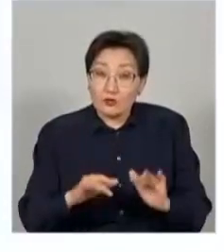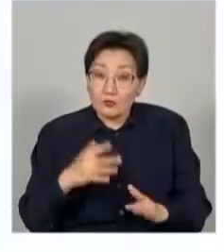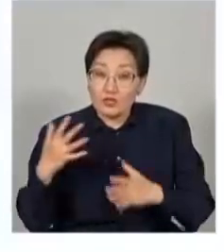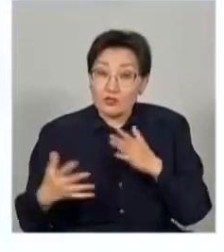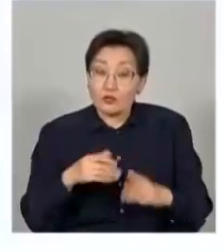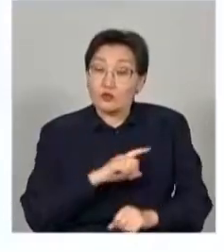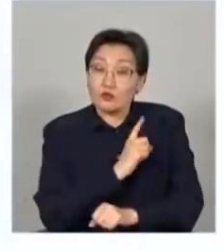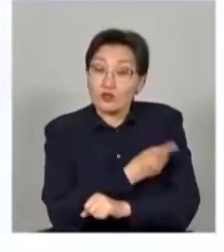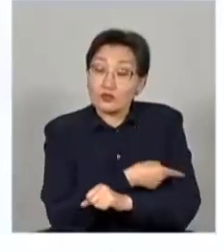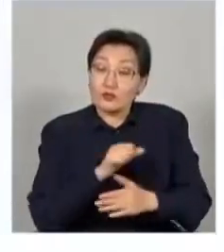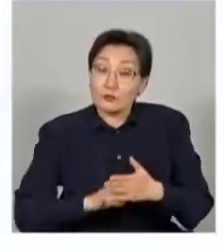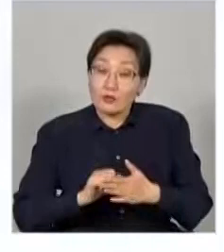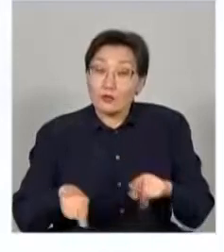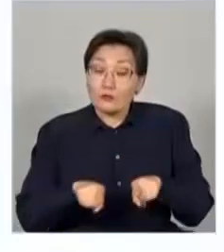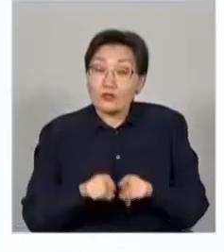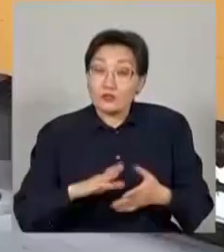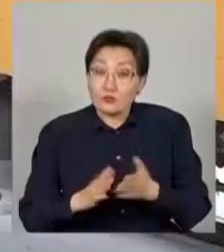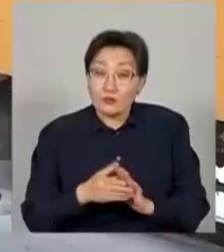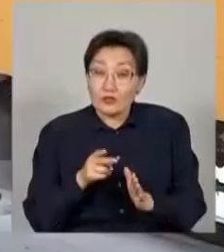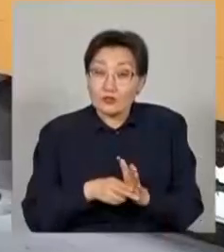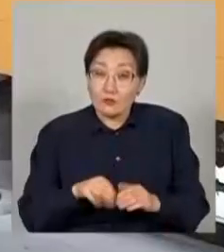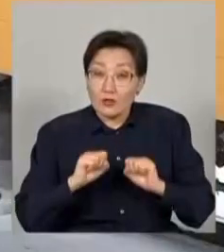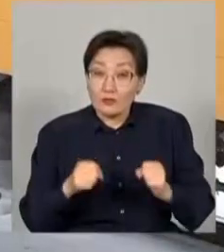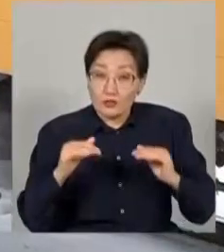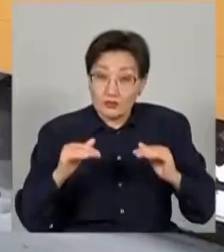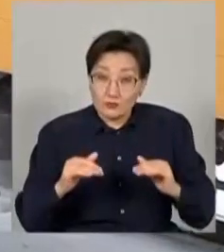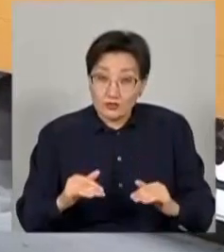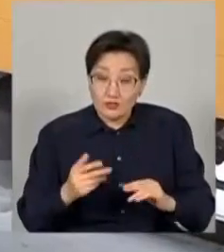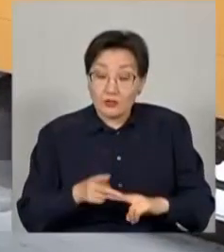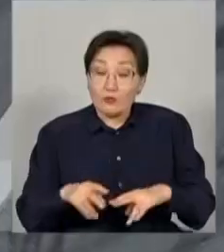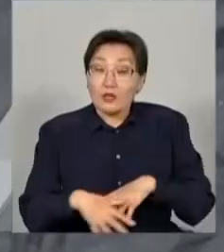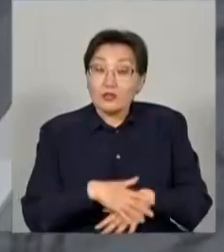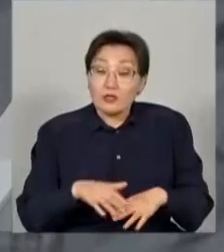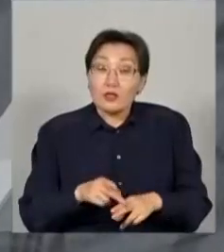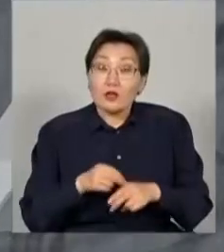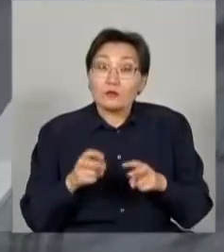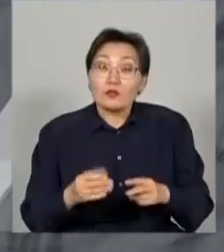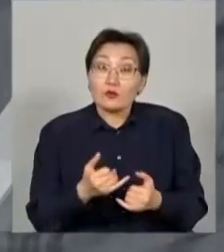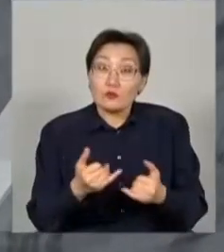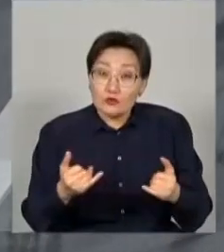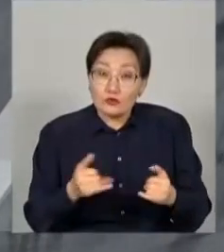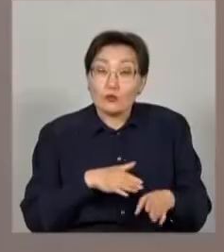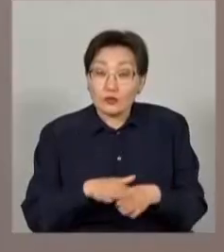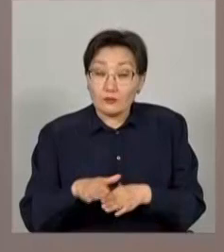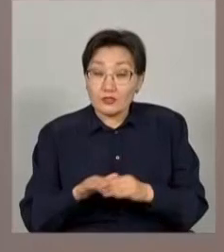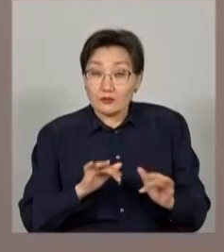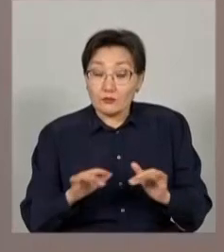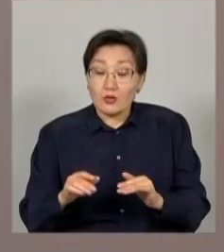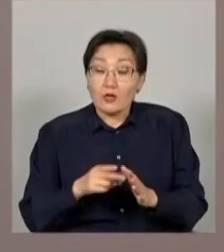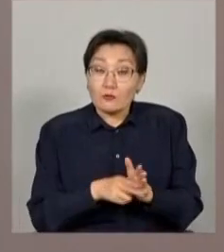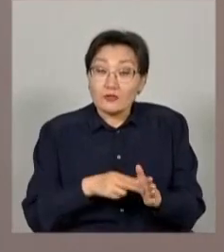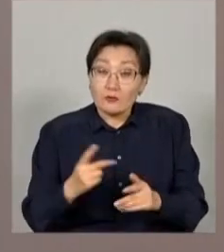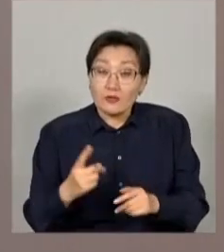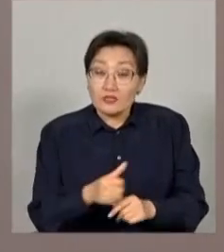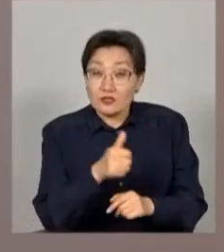күшеюі себеп дейді. Өйткені мұндай жағдайда пойыз жылдамдығын азайтады. Яғни бұл халықтың қауіпсіздігі үшін жасалған шара. Пойыз 1 сағаттан